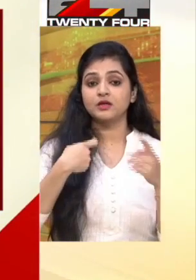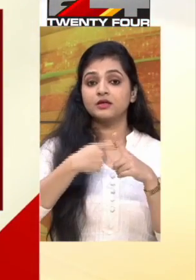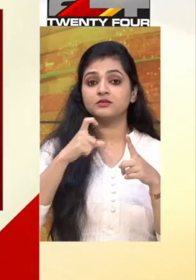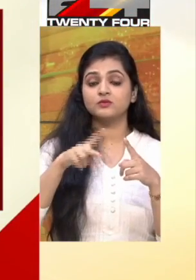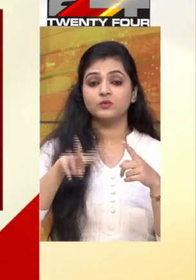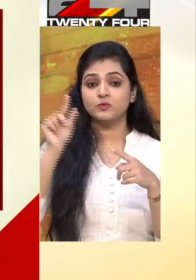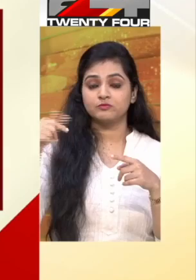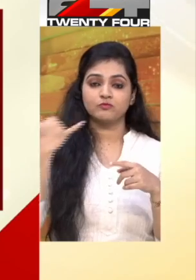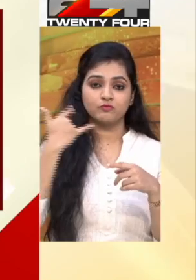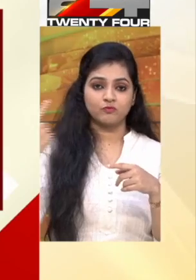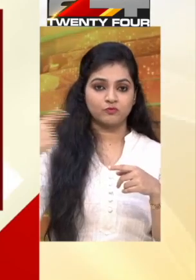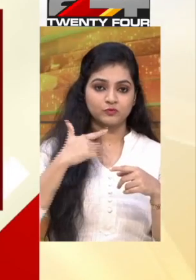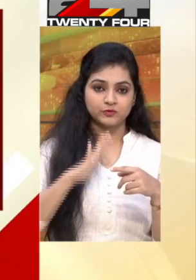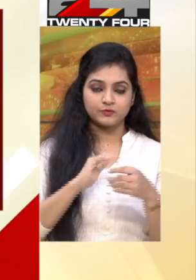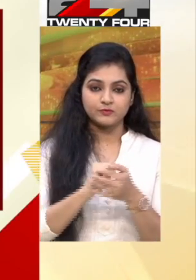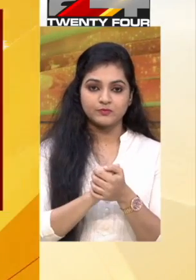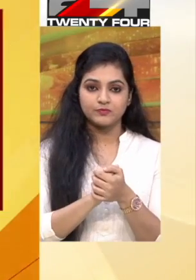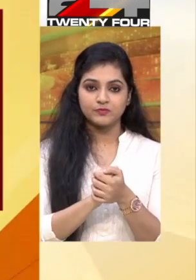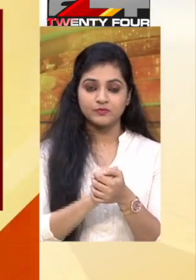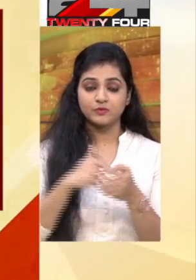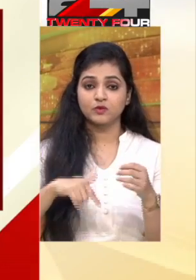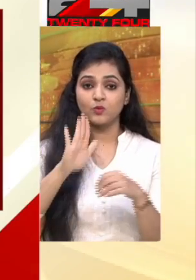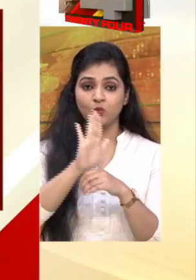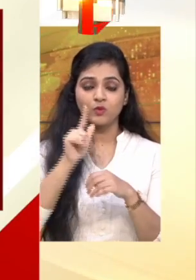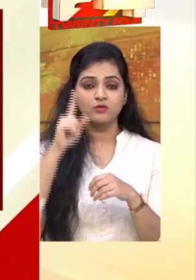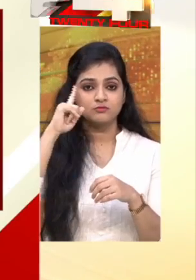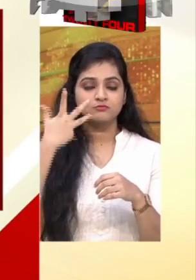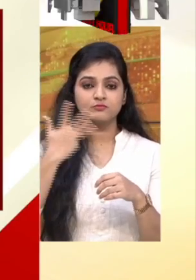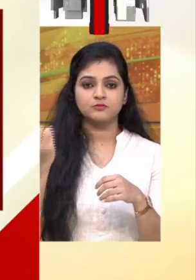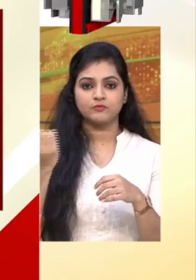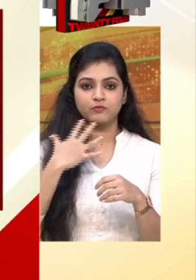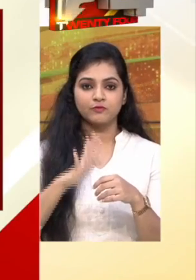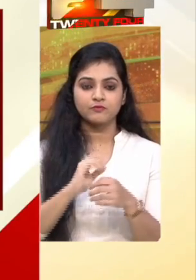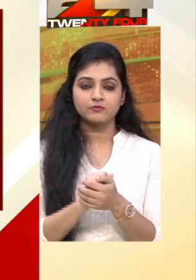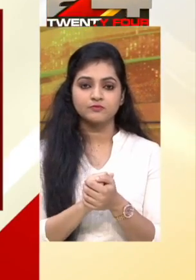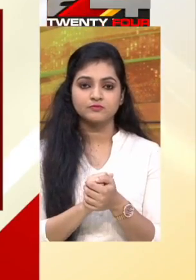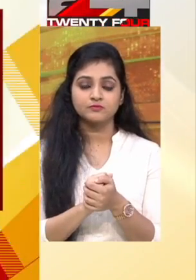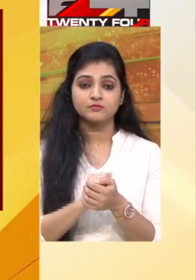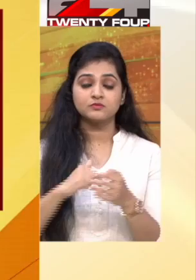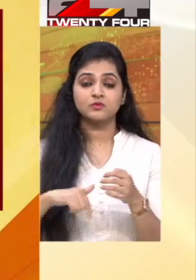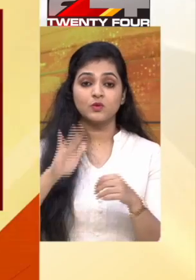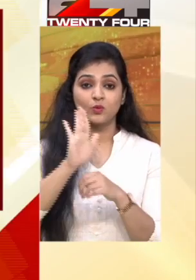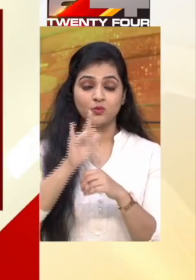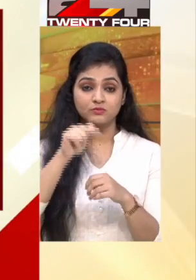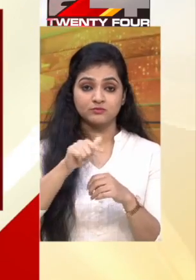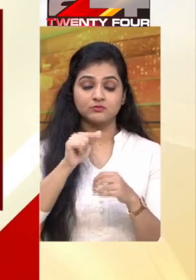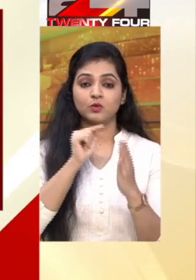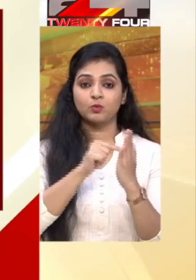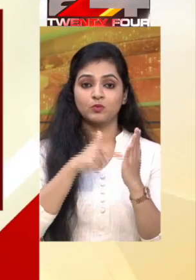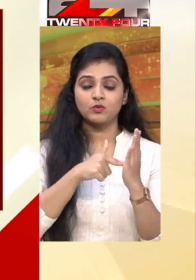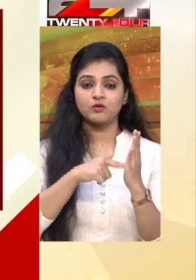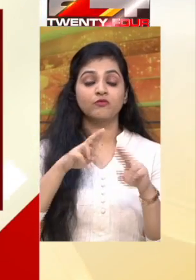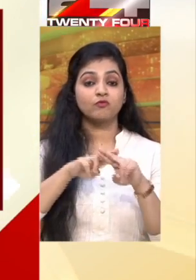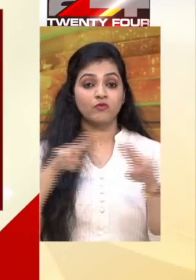വിളിച്ചിരുന്നു, എന്താണ് കോൺഗ്രസിൻ്റെ സമീപനം എന്നുള്ളത്. ഈ കോൺഗ്രസ്സാണ് ഇക്കാര്യത്തിൽ ഒരു